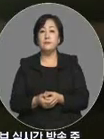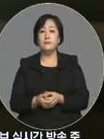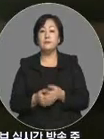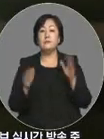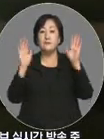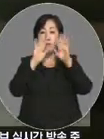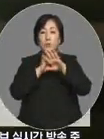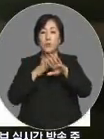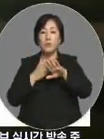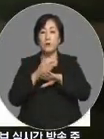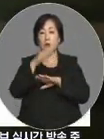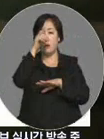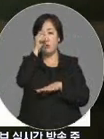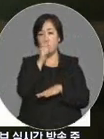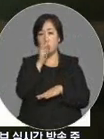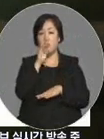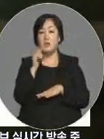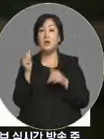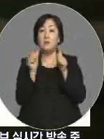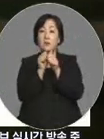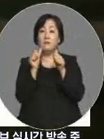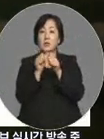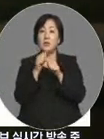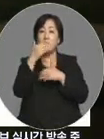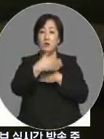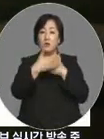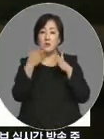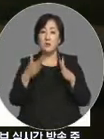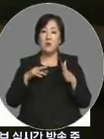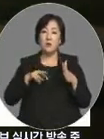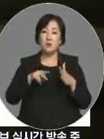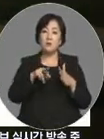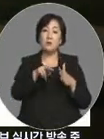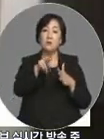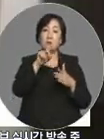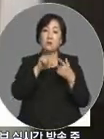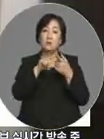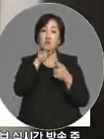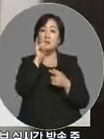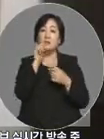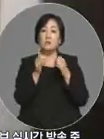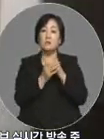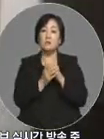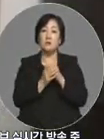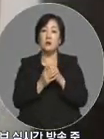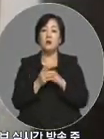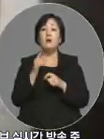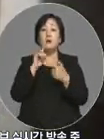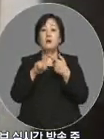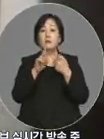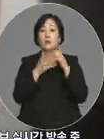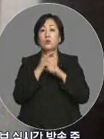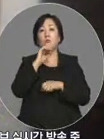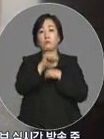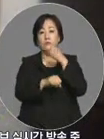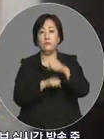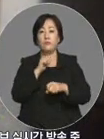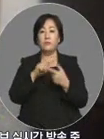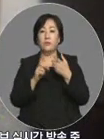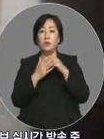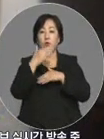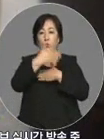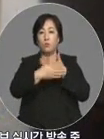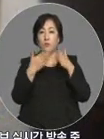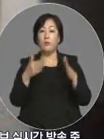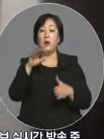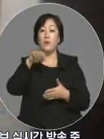늦은 밤 모자를 눌러쓴 남성이 원룸촌 빌라 안으로 성큼성큼 들어갑니다. 조금의 망설임도 없이 한 호실 앞에